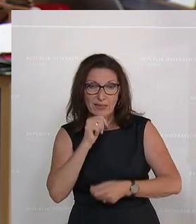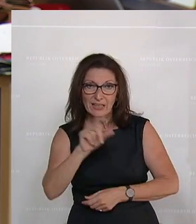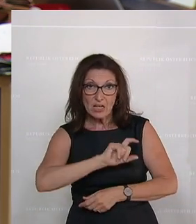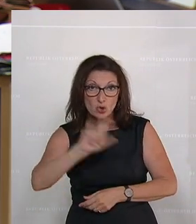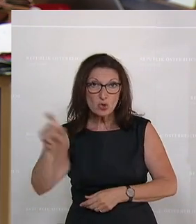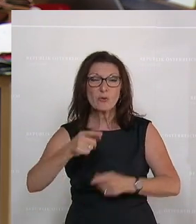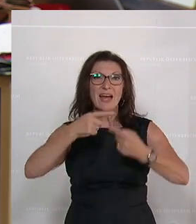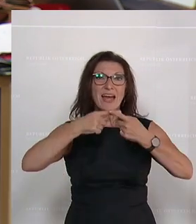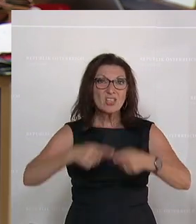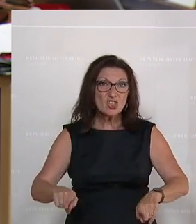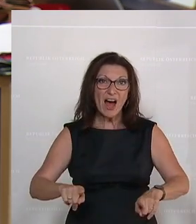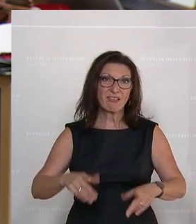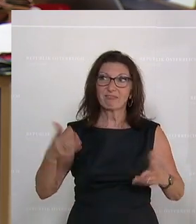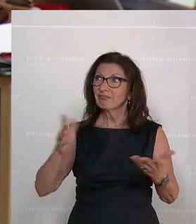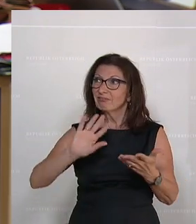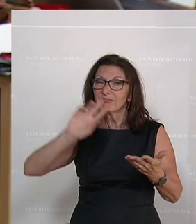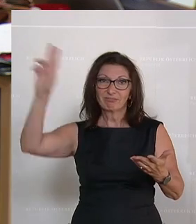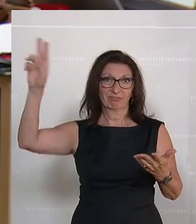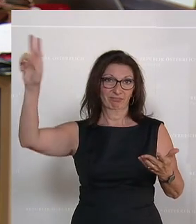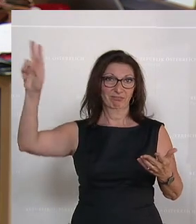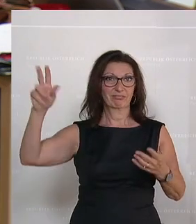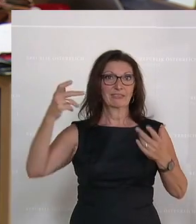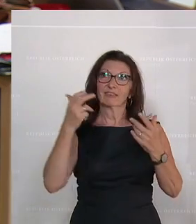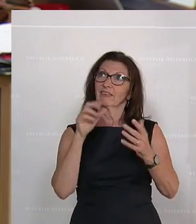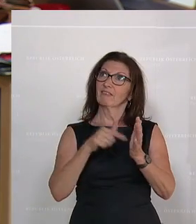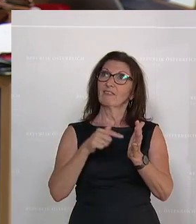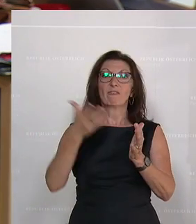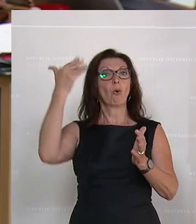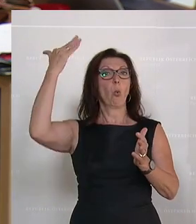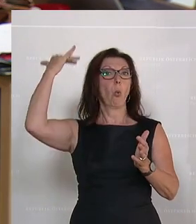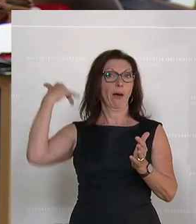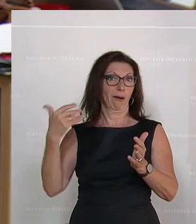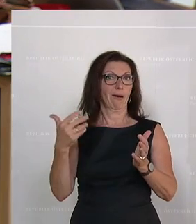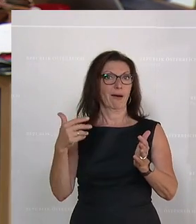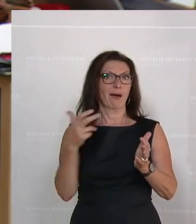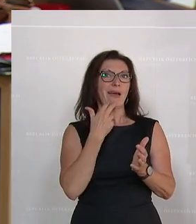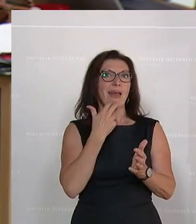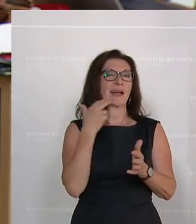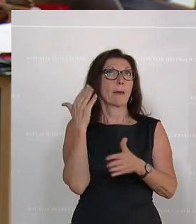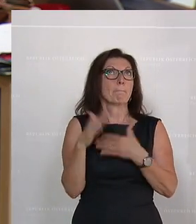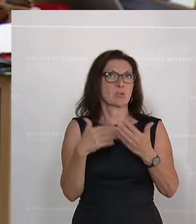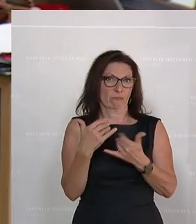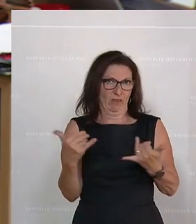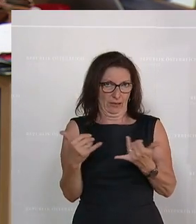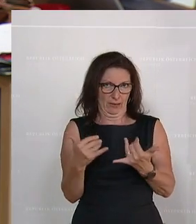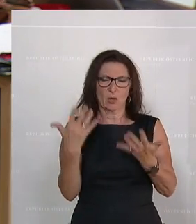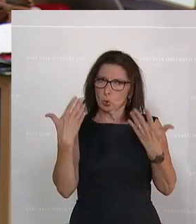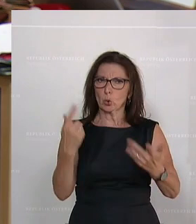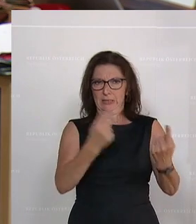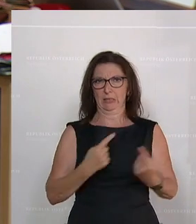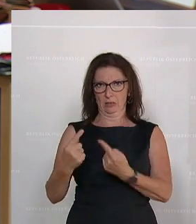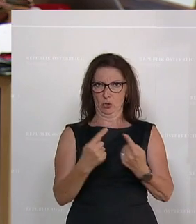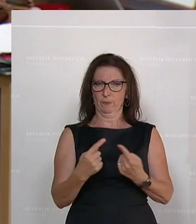längen darauf anhalt liegen über den energiemix sei das ist die ausgangssituation es ist eine massive belastung